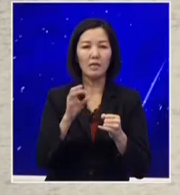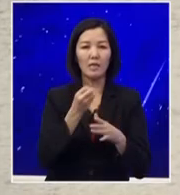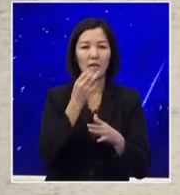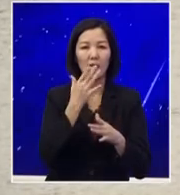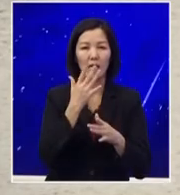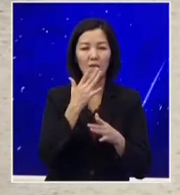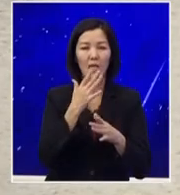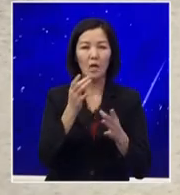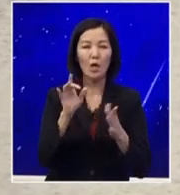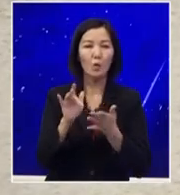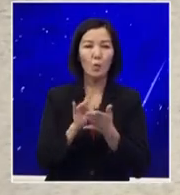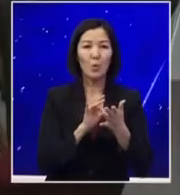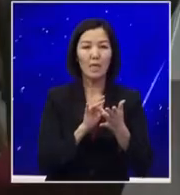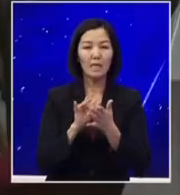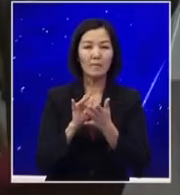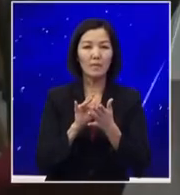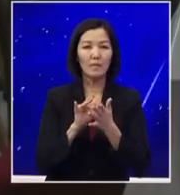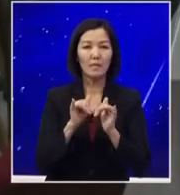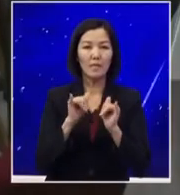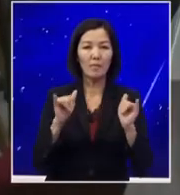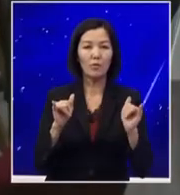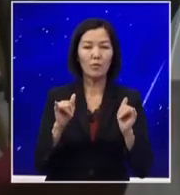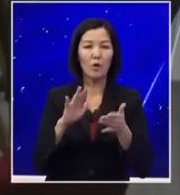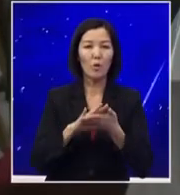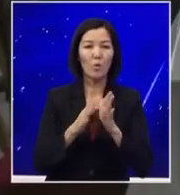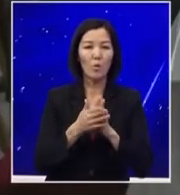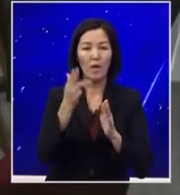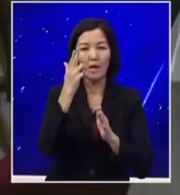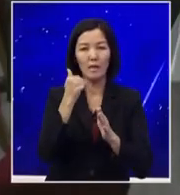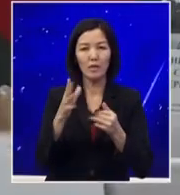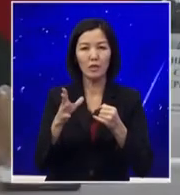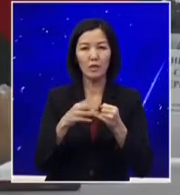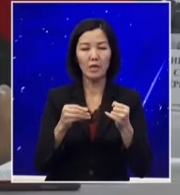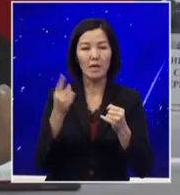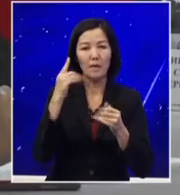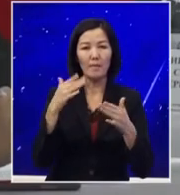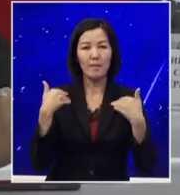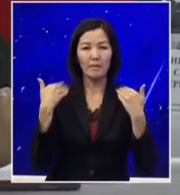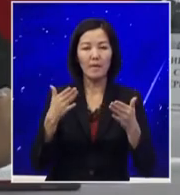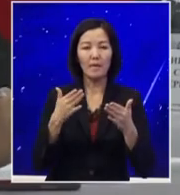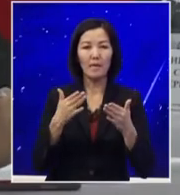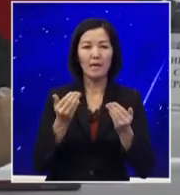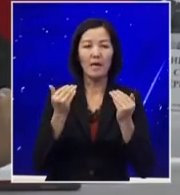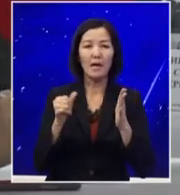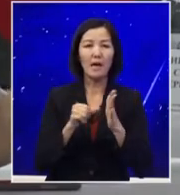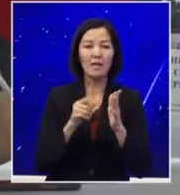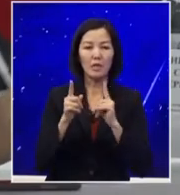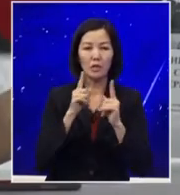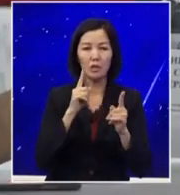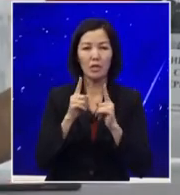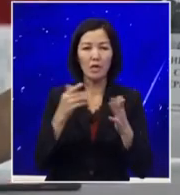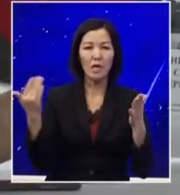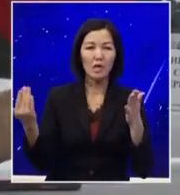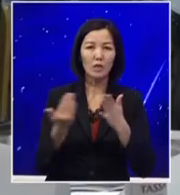этнотуризмнің бірегей ошағы. Экология, геология және табиғи ресурстар министрлігінің бастамасымен сатыда өткен алқалы жиында су